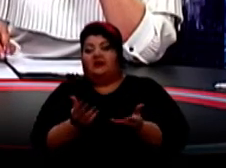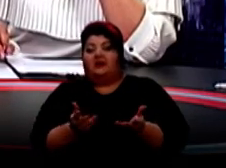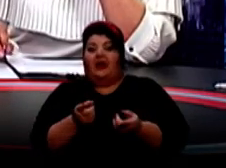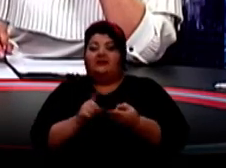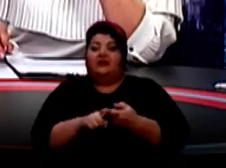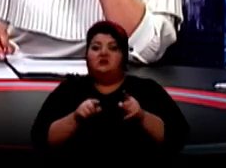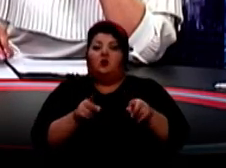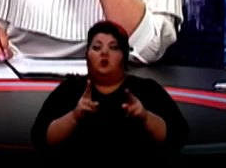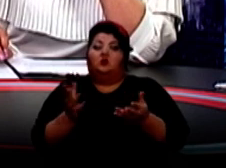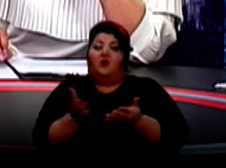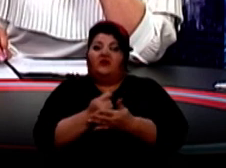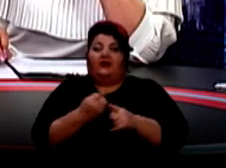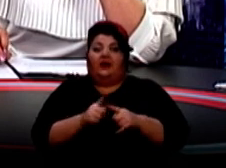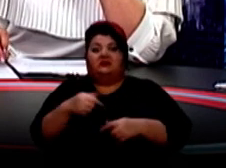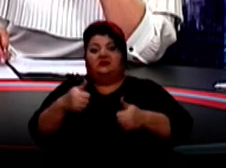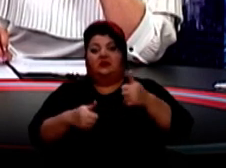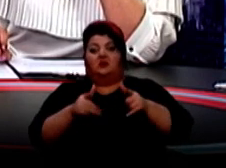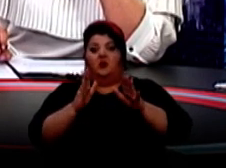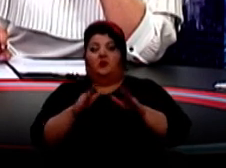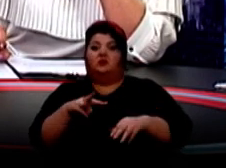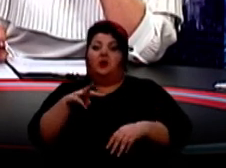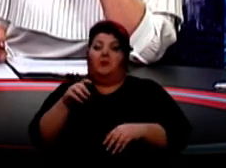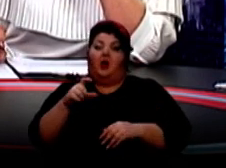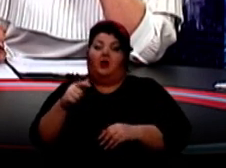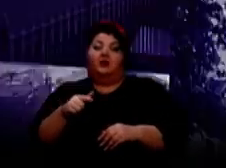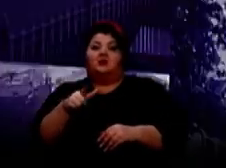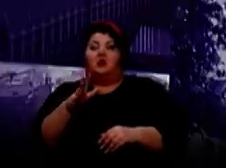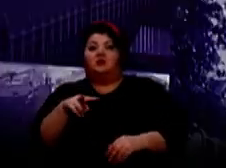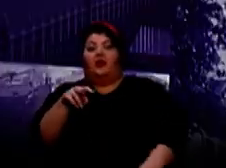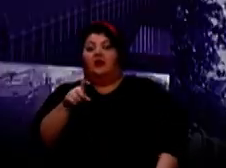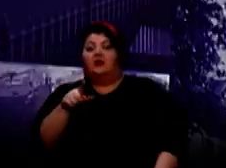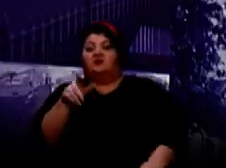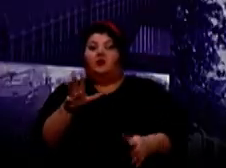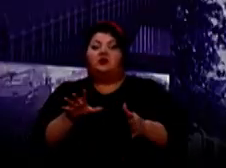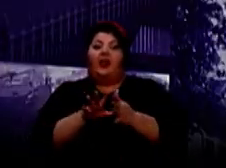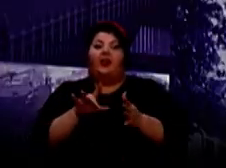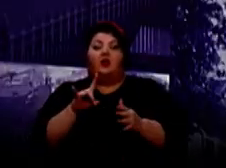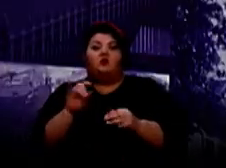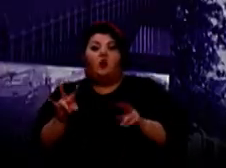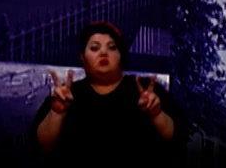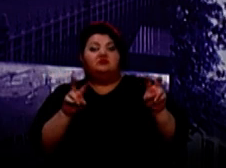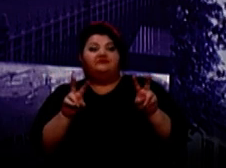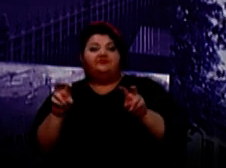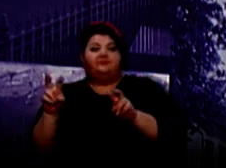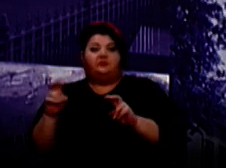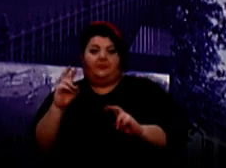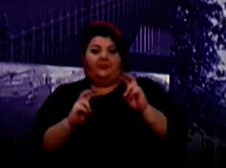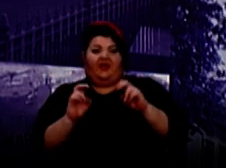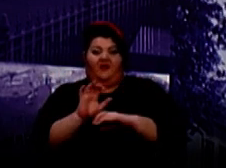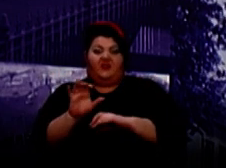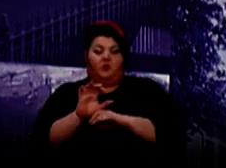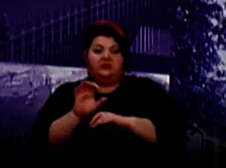того, хто виграє цей тендер, чи це буде МАЗ, чи це буде ЛАЗ, чи це буде Електрон, чи це буде якийсь інший